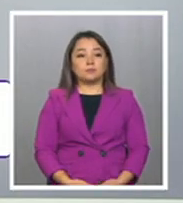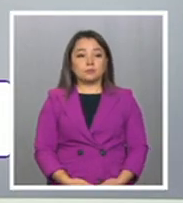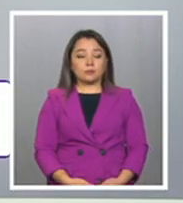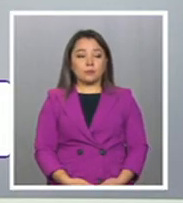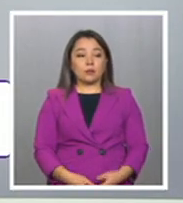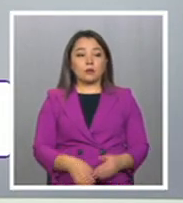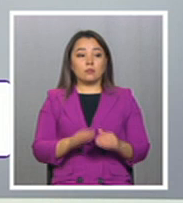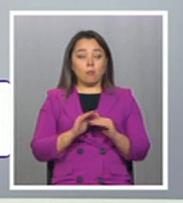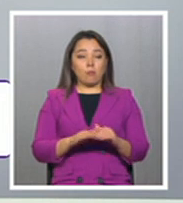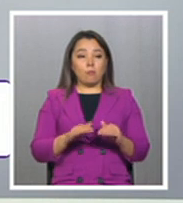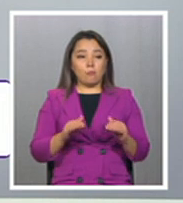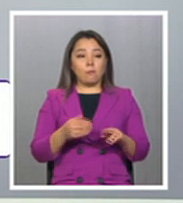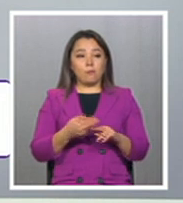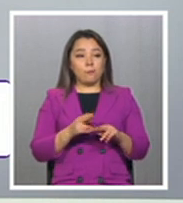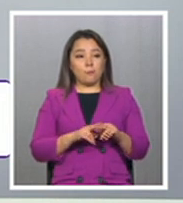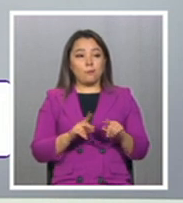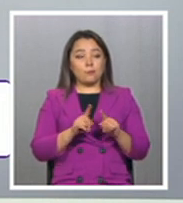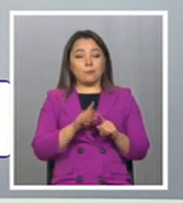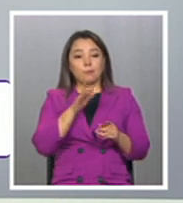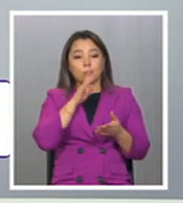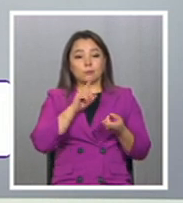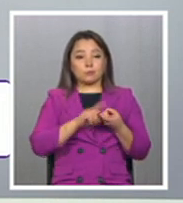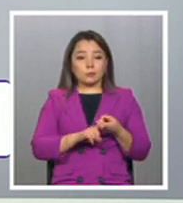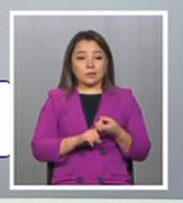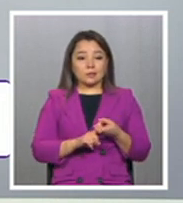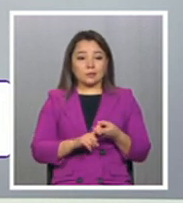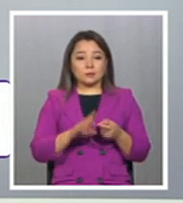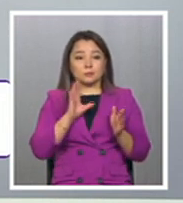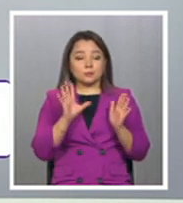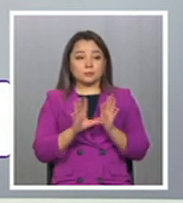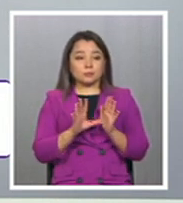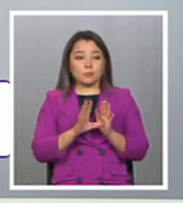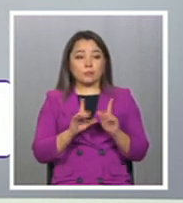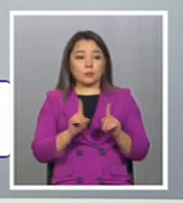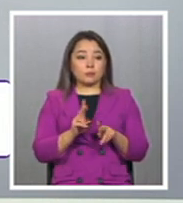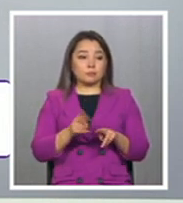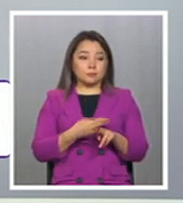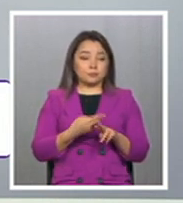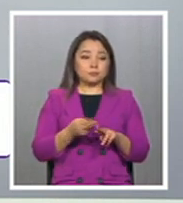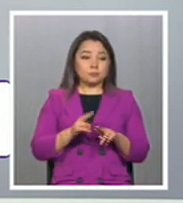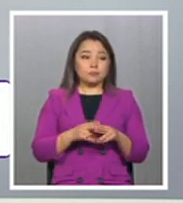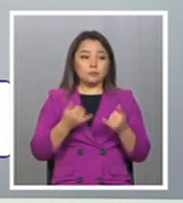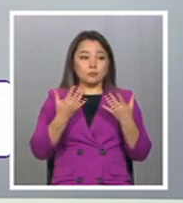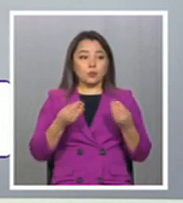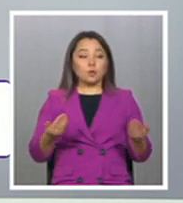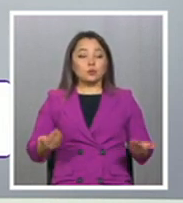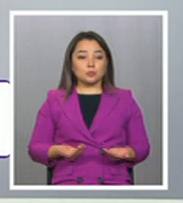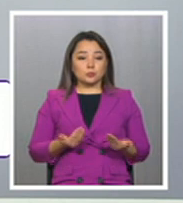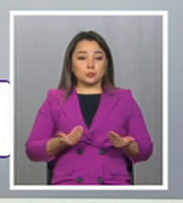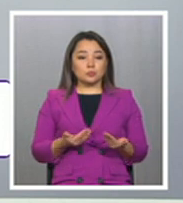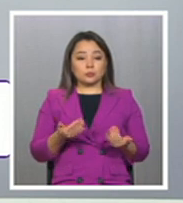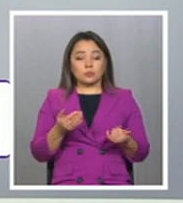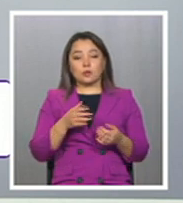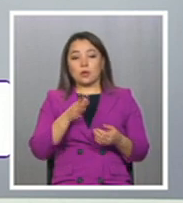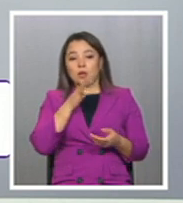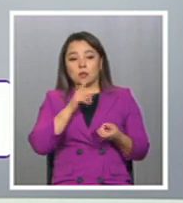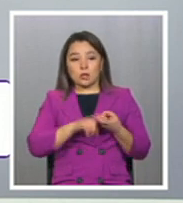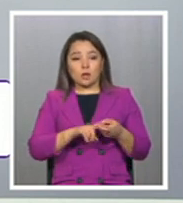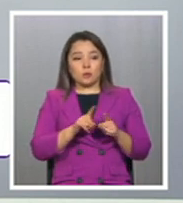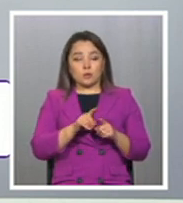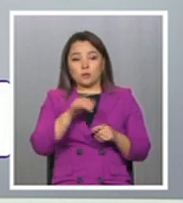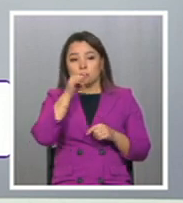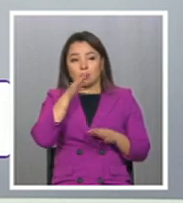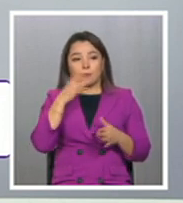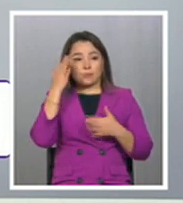Балалар, қазіргі кезде электр энергиясыз қазіргі өмірімізді елестету мүмкін емес.